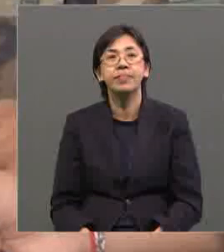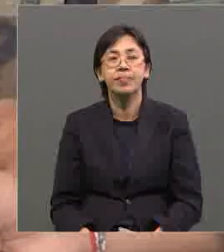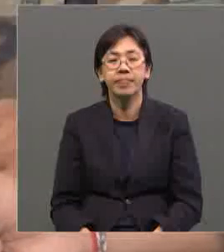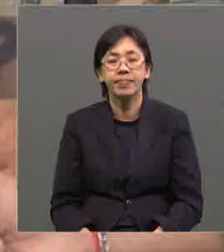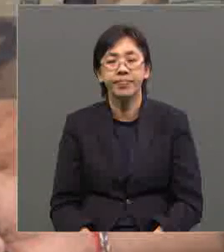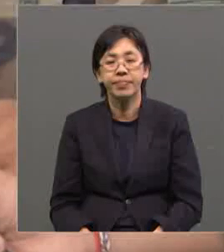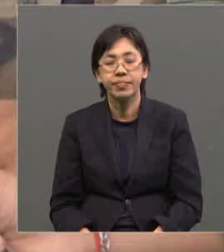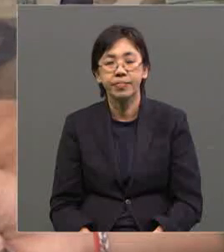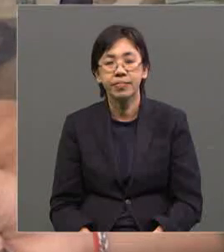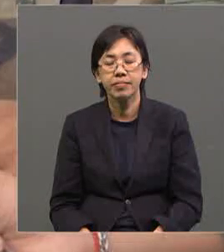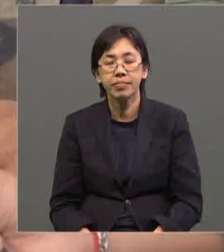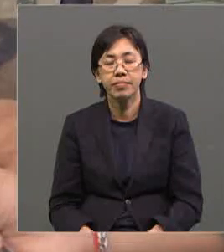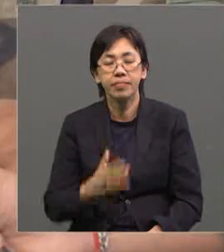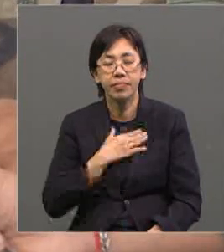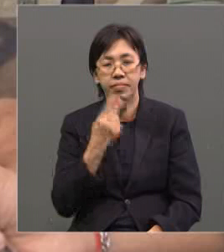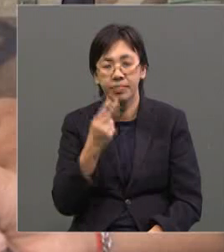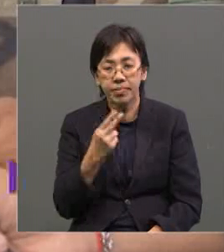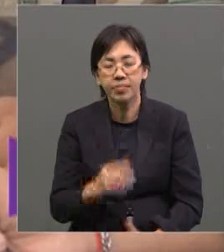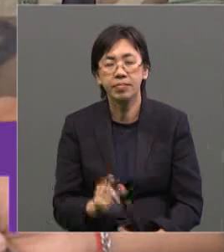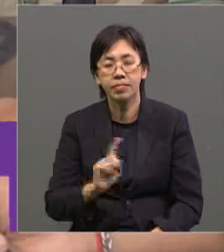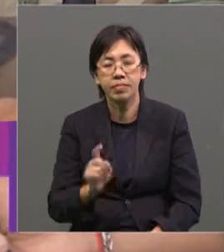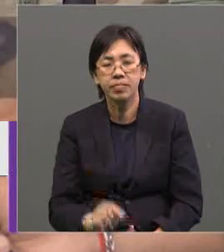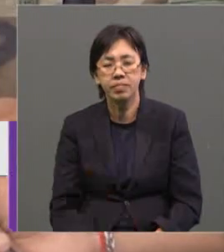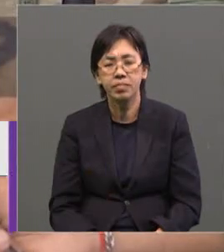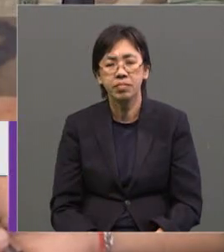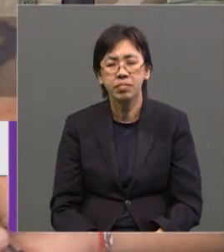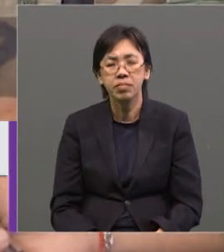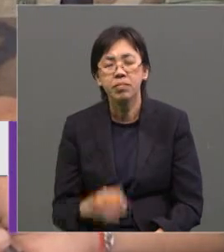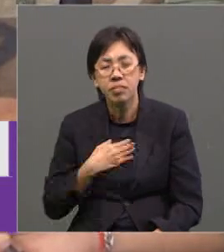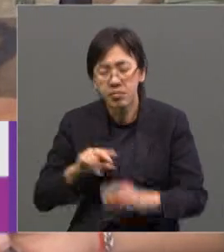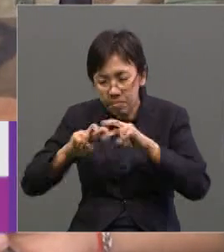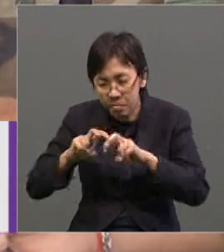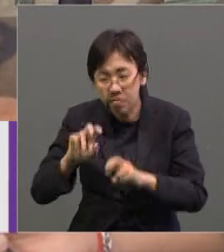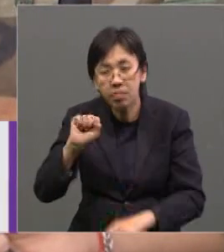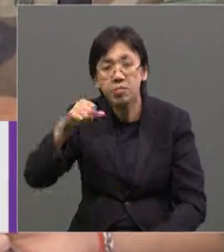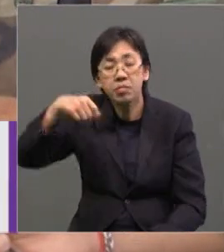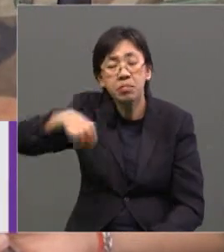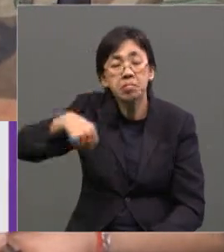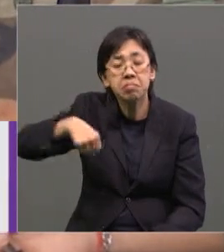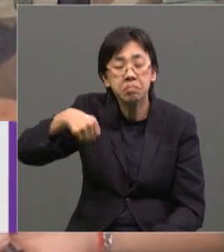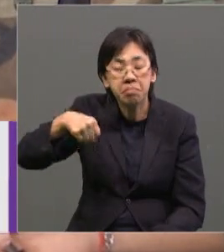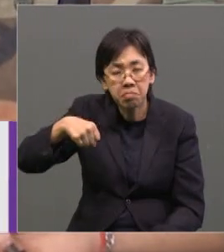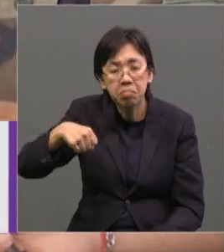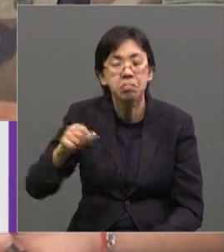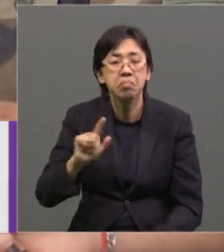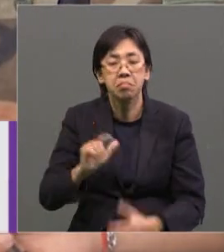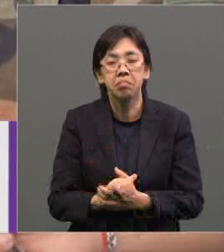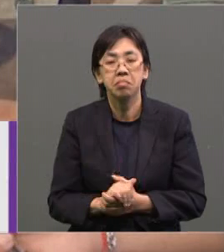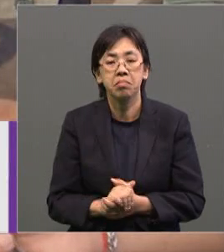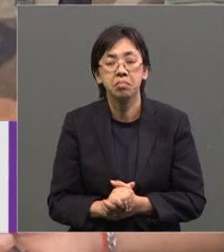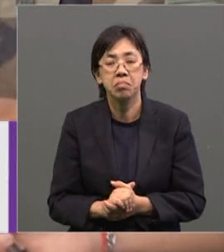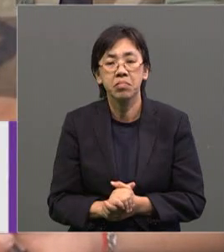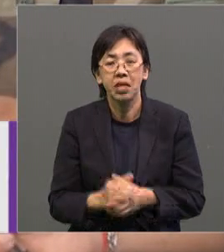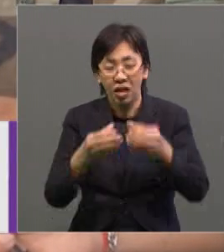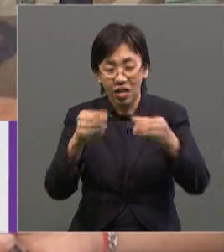หนูเนี่ยเห็นกล้องตัวนั้นมันเป็นลักษณะยังไงหนูก็ทำการไปเซิร์ชใน Shopee ปรากฏว่ามันขึ้นมาว่าเป็นกล้องวงจ